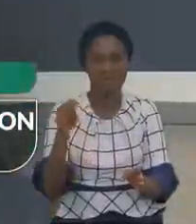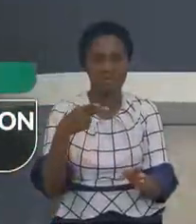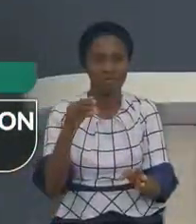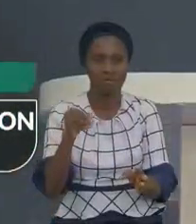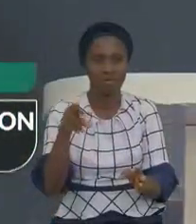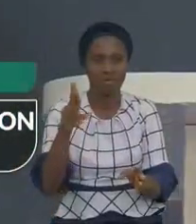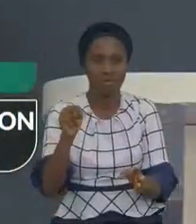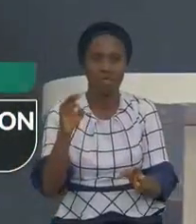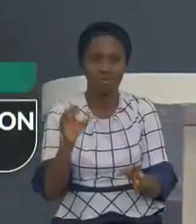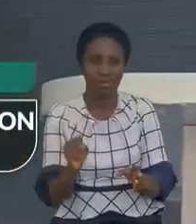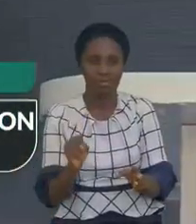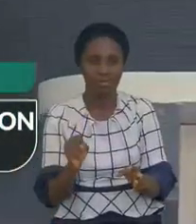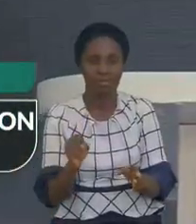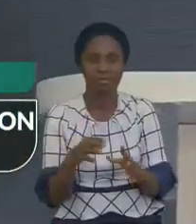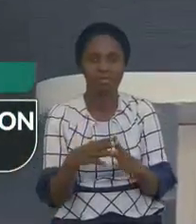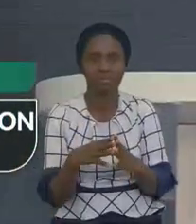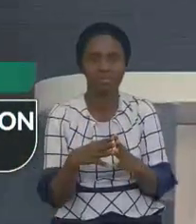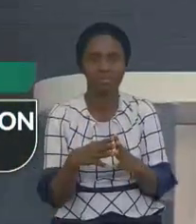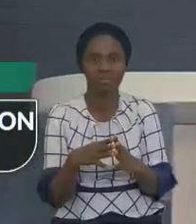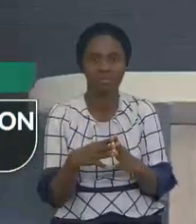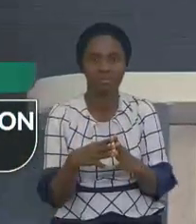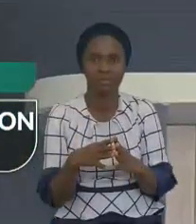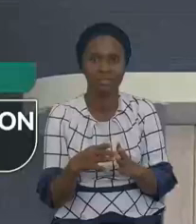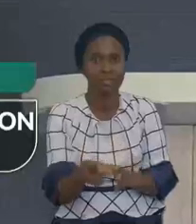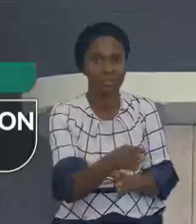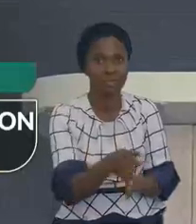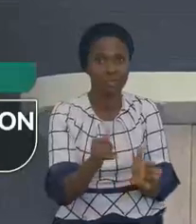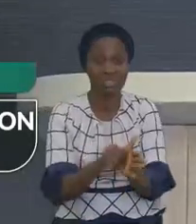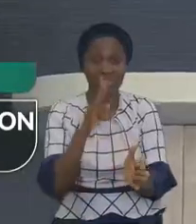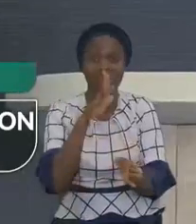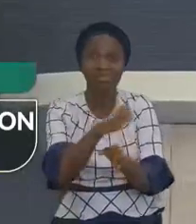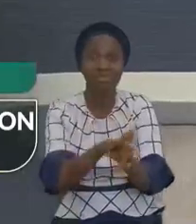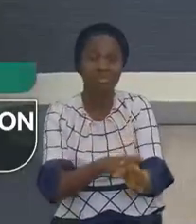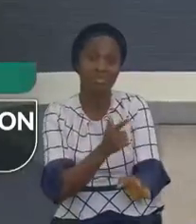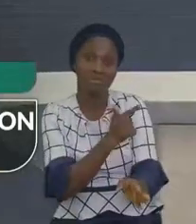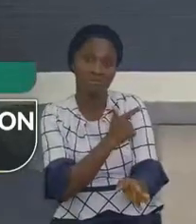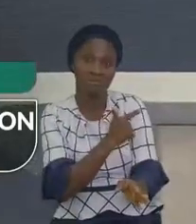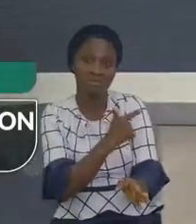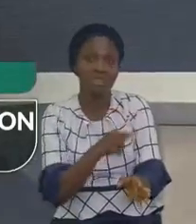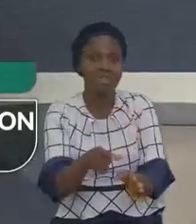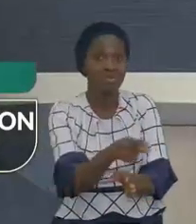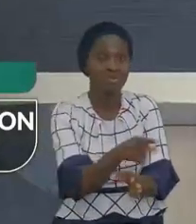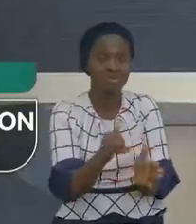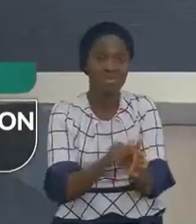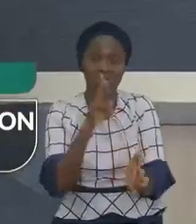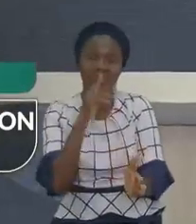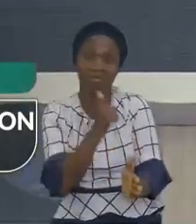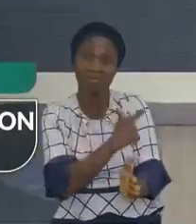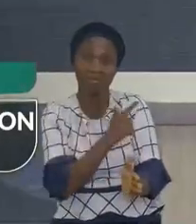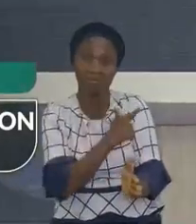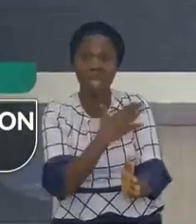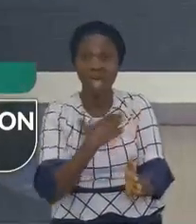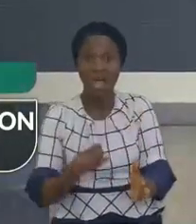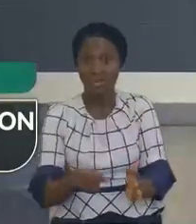Ceux qui sont paresseux, ceux qui sont oisifs et ceux qui n'ont aucun plan,